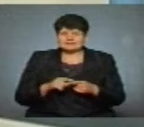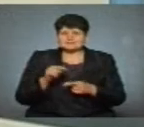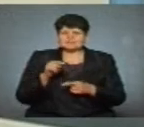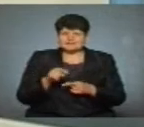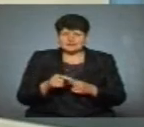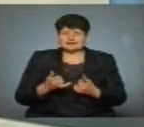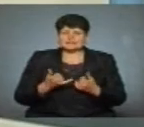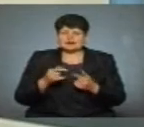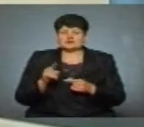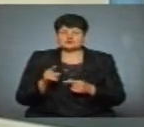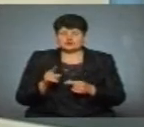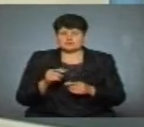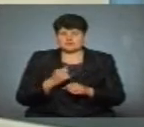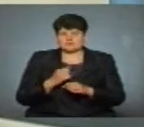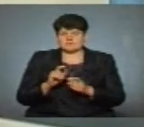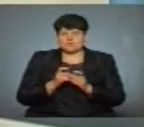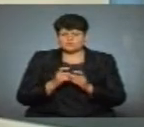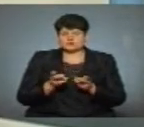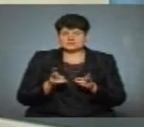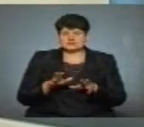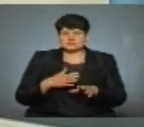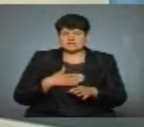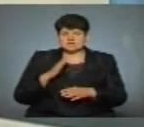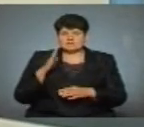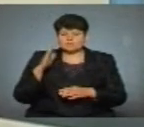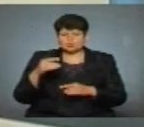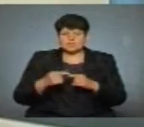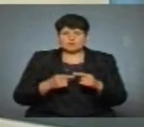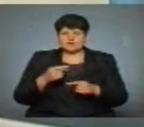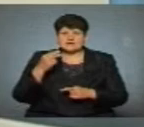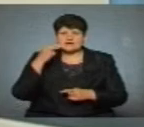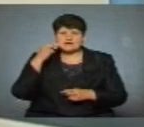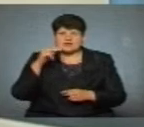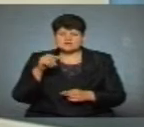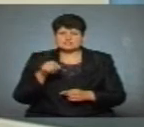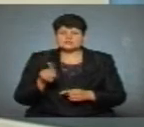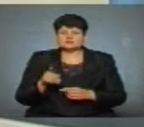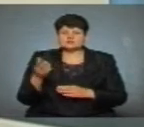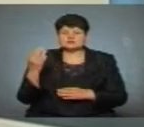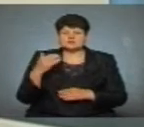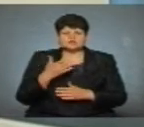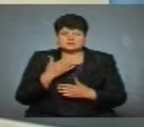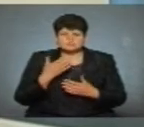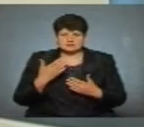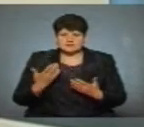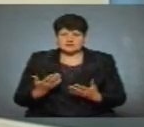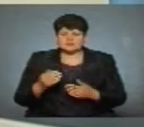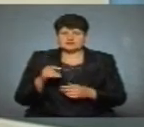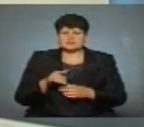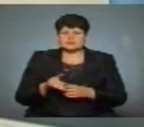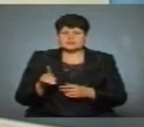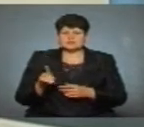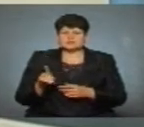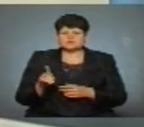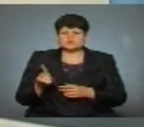заради чого ми боремося, щоб залишити нашим майбутнім поколінням лише краще. Те, чого ми не мали, те, чого ми,